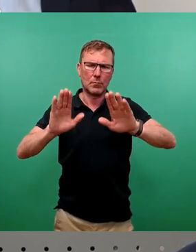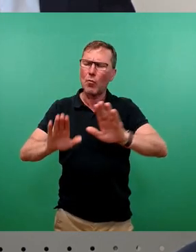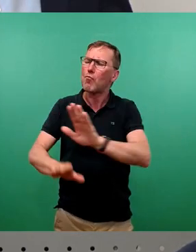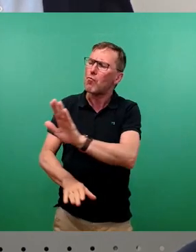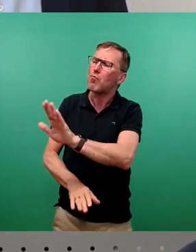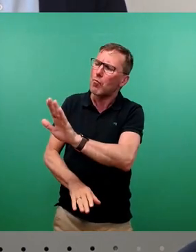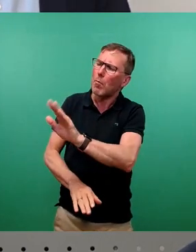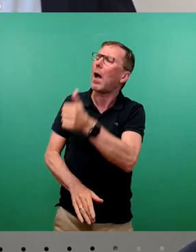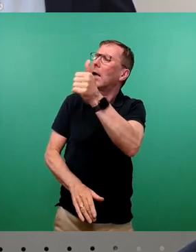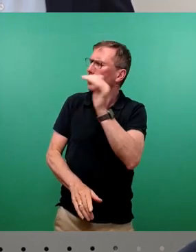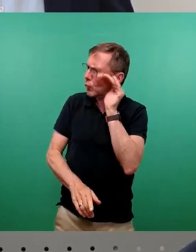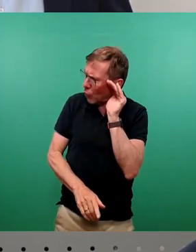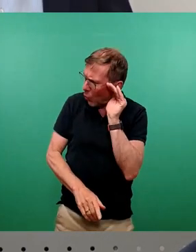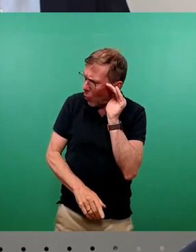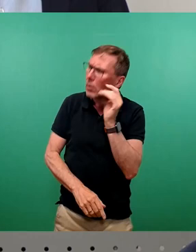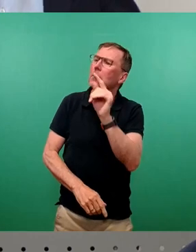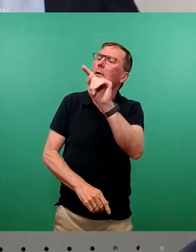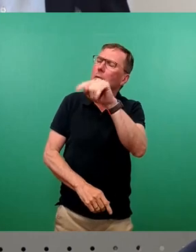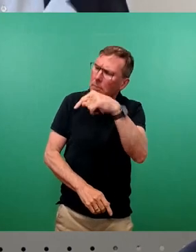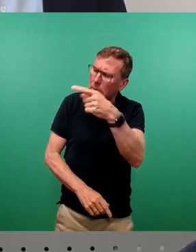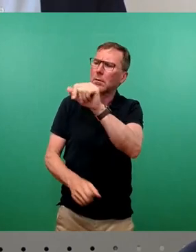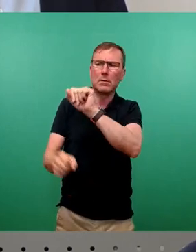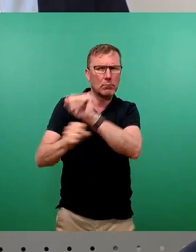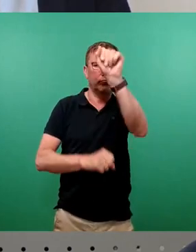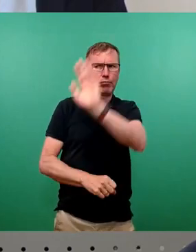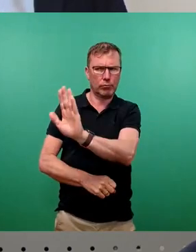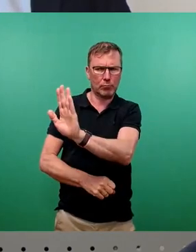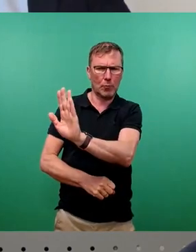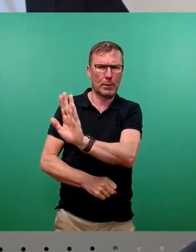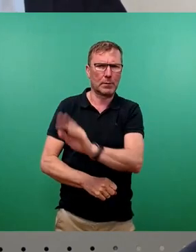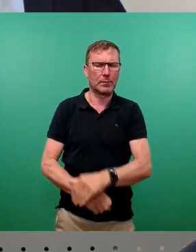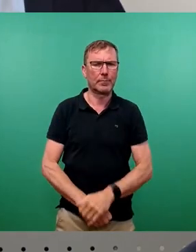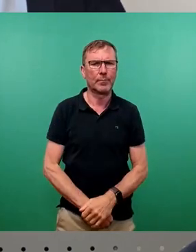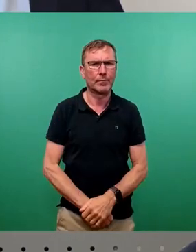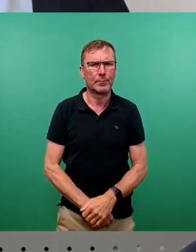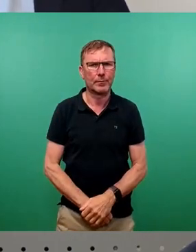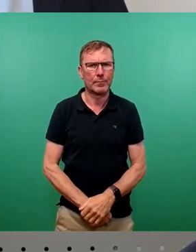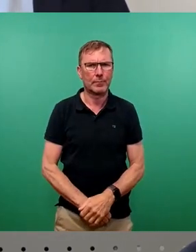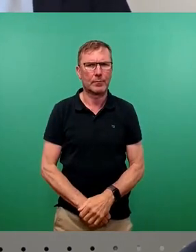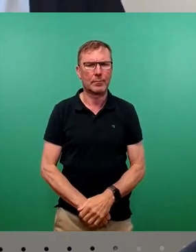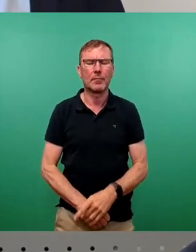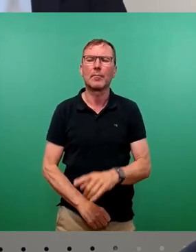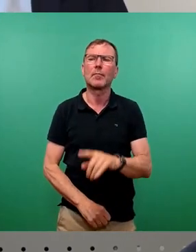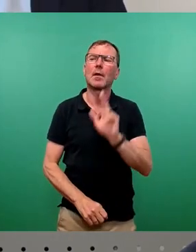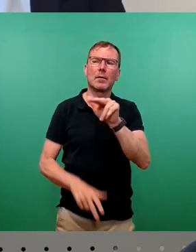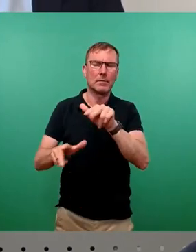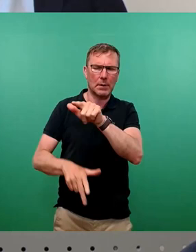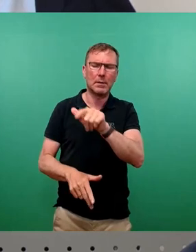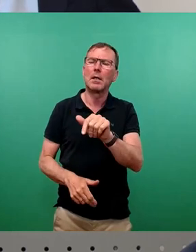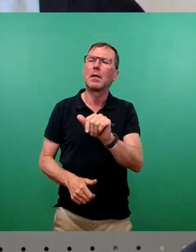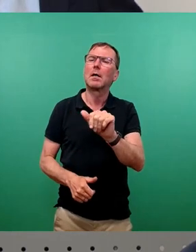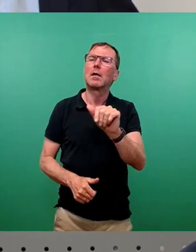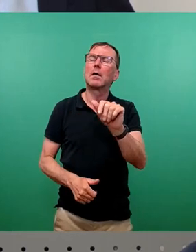zuhören, und dann können Sie gleich dann agieren. Also, ich hatte